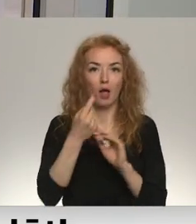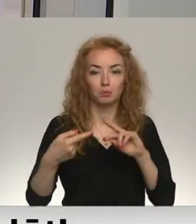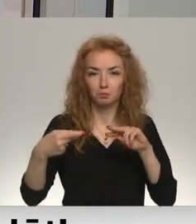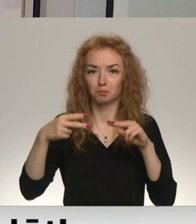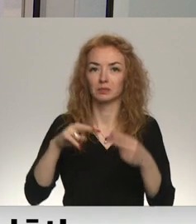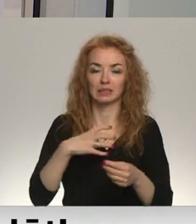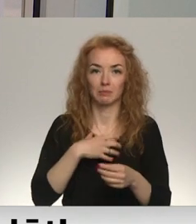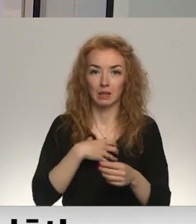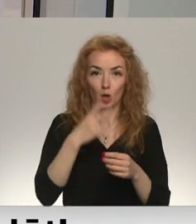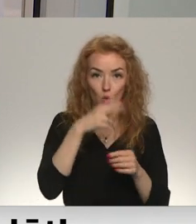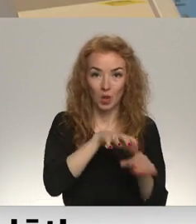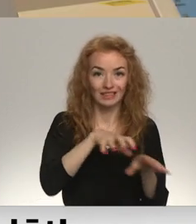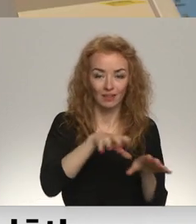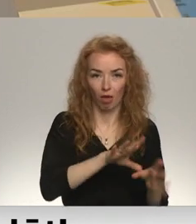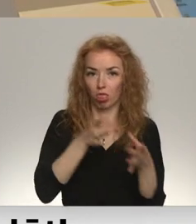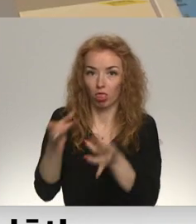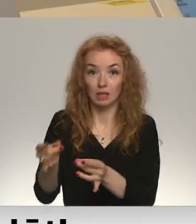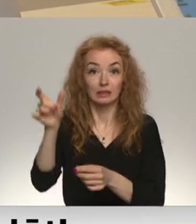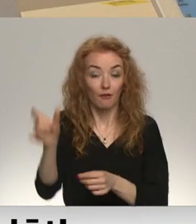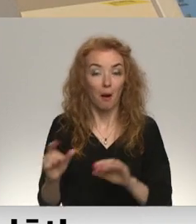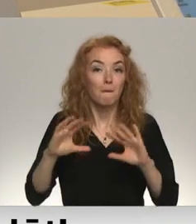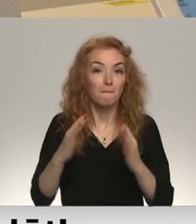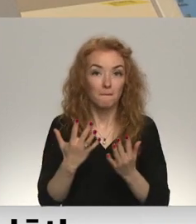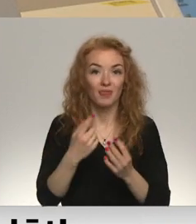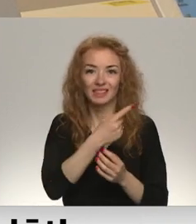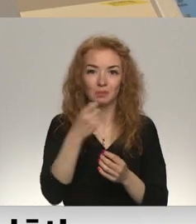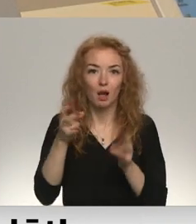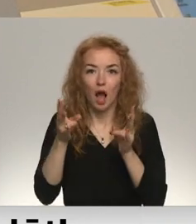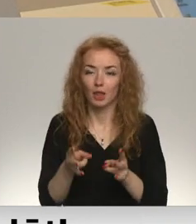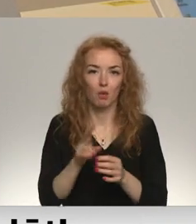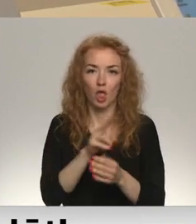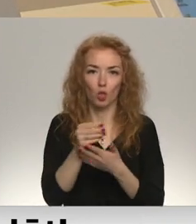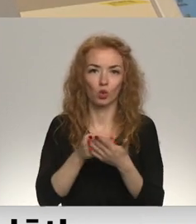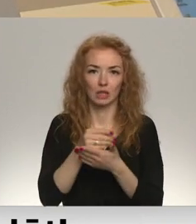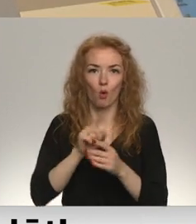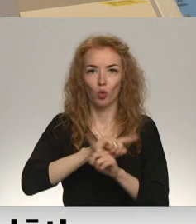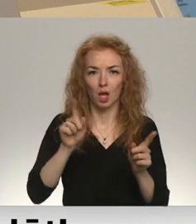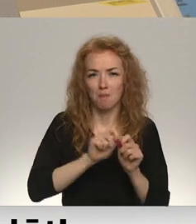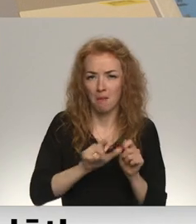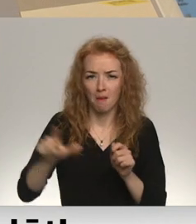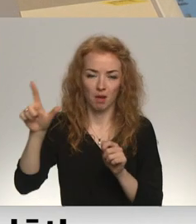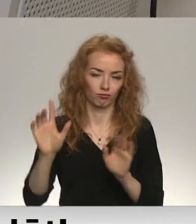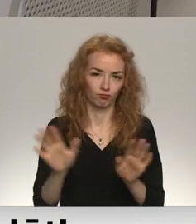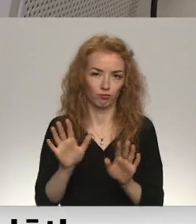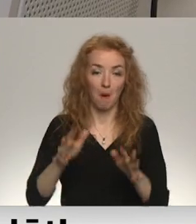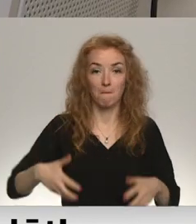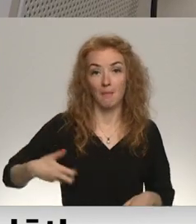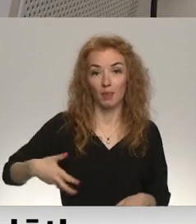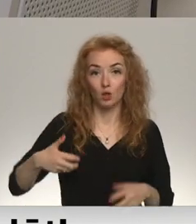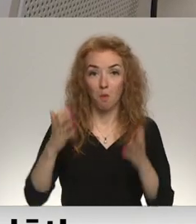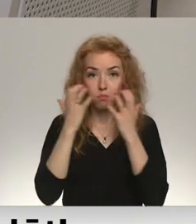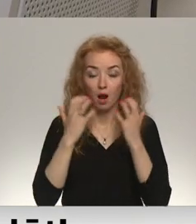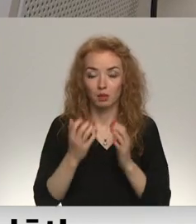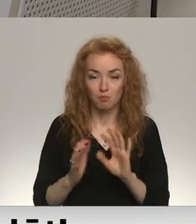slimības pārnese no dzīvnieku uz cilvēku. Taču nepilni 100 gadījumi nenozīmē uzplaiksnījumu. Pērtiķu bakas sāk